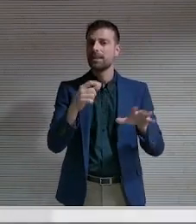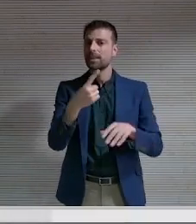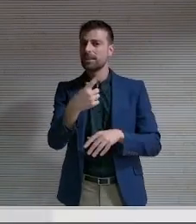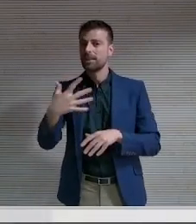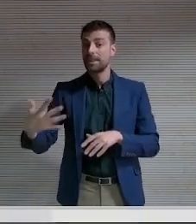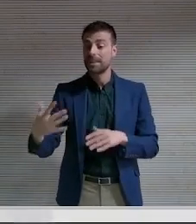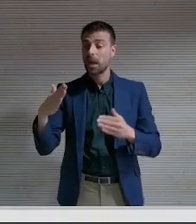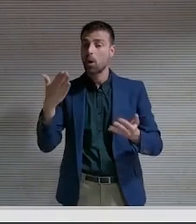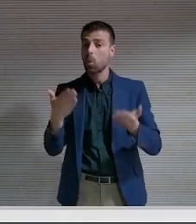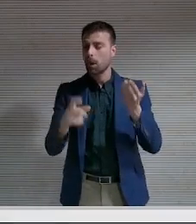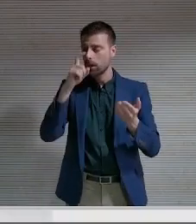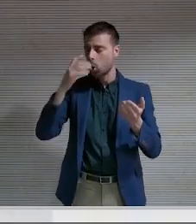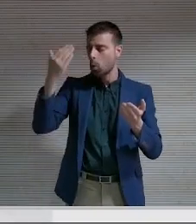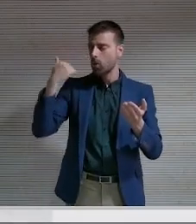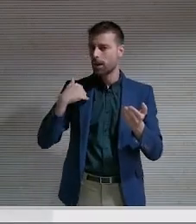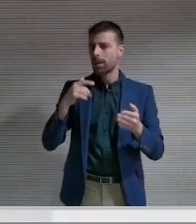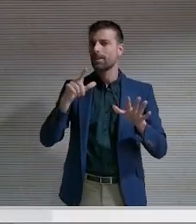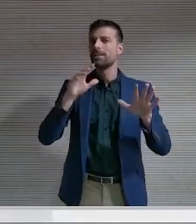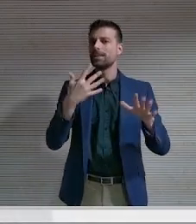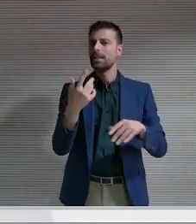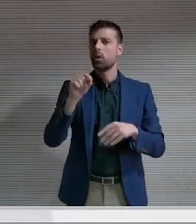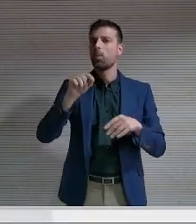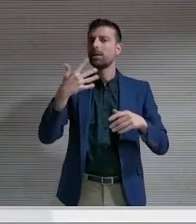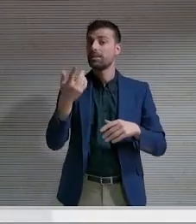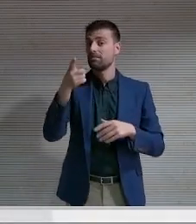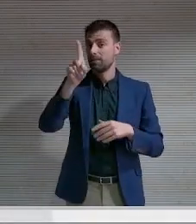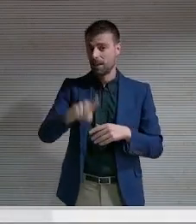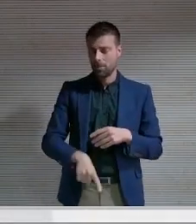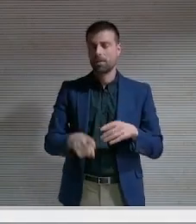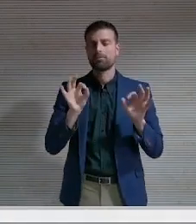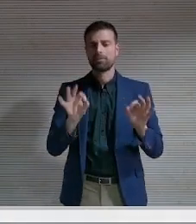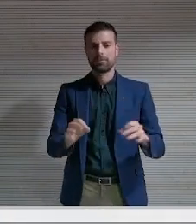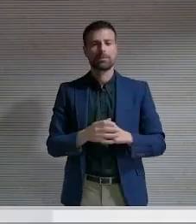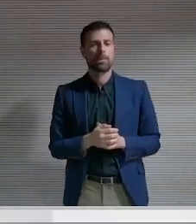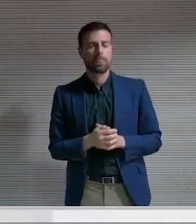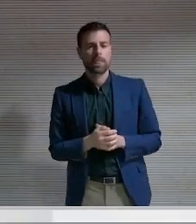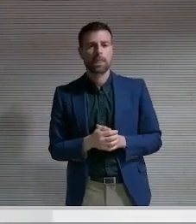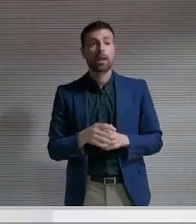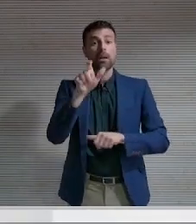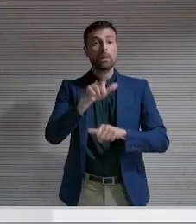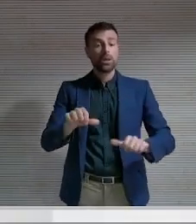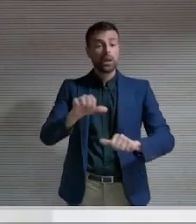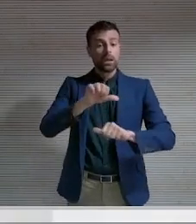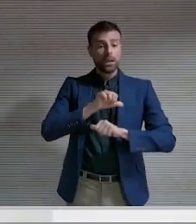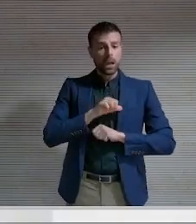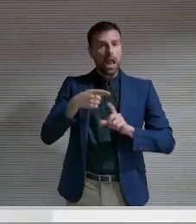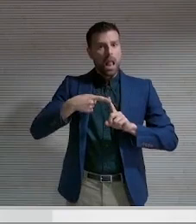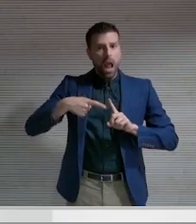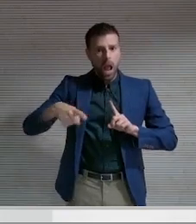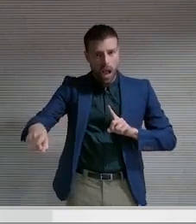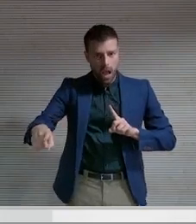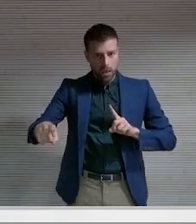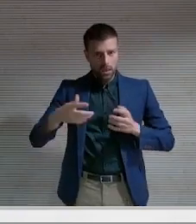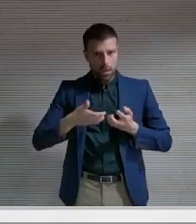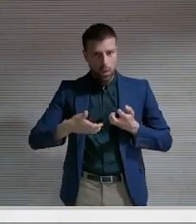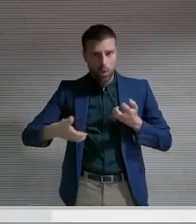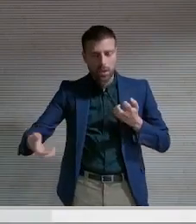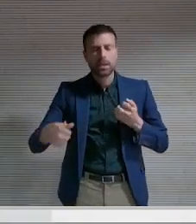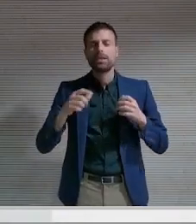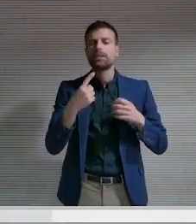que fa un any, també un 5,5% menys. En relació a les persones aturades de llarga durada, afecta